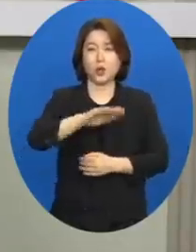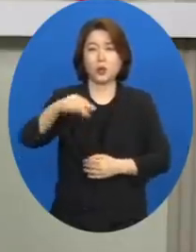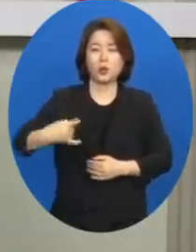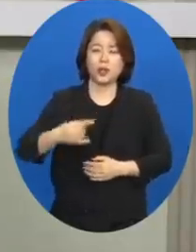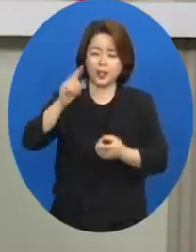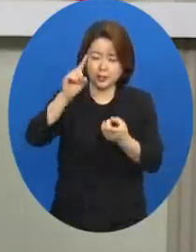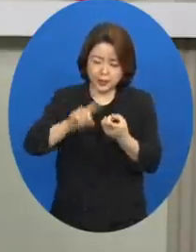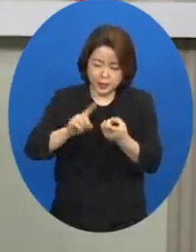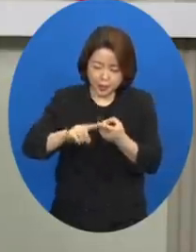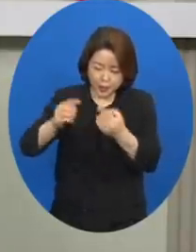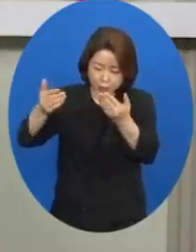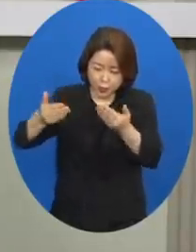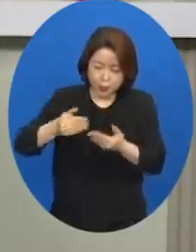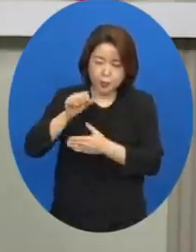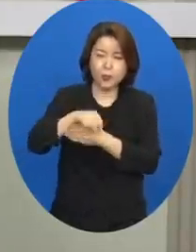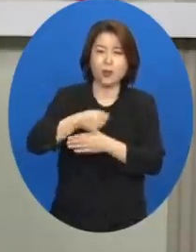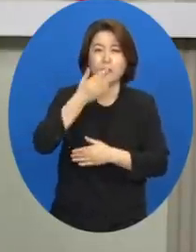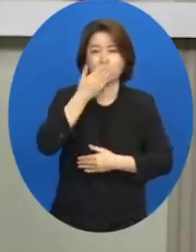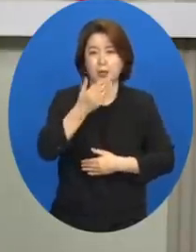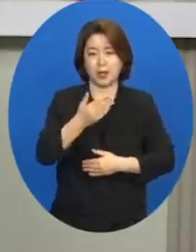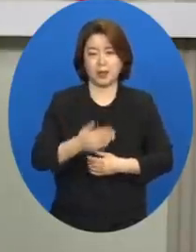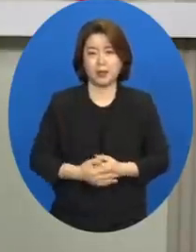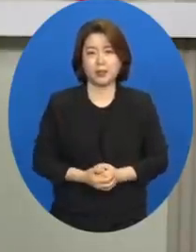그대로 주어지게 되는 것입니다